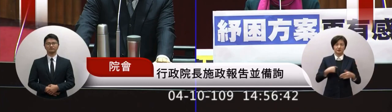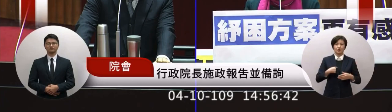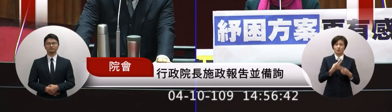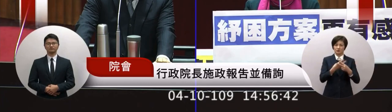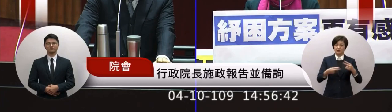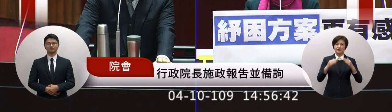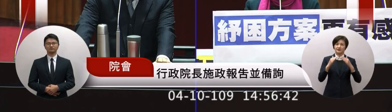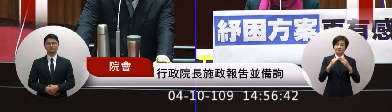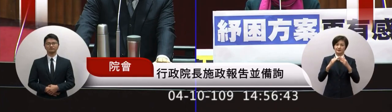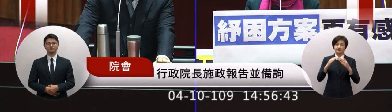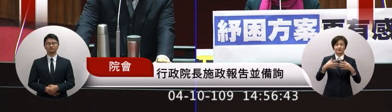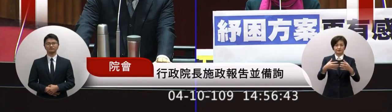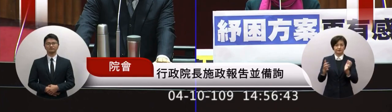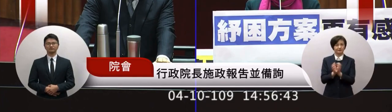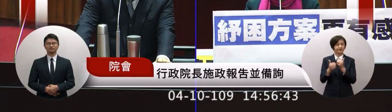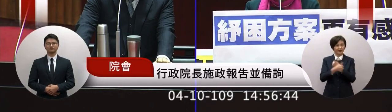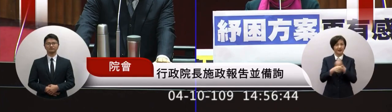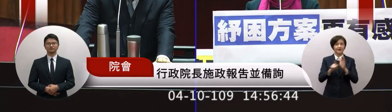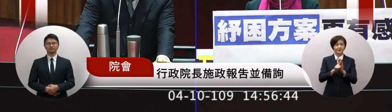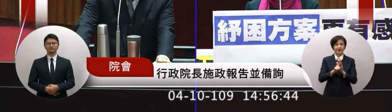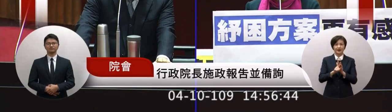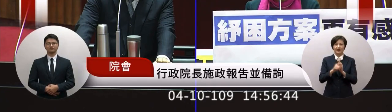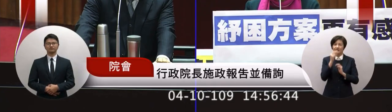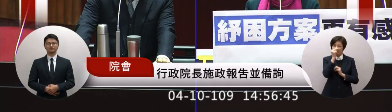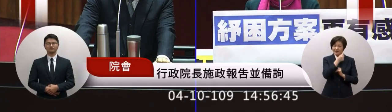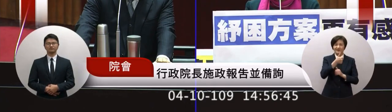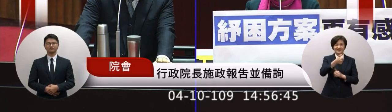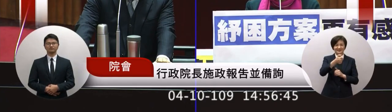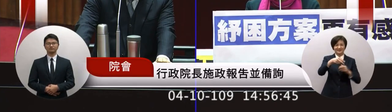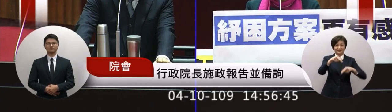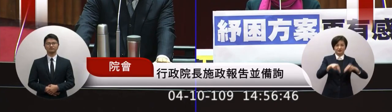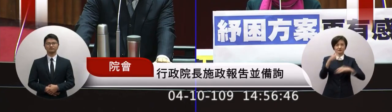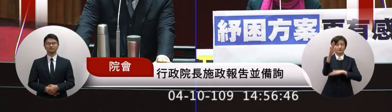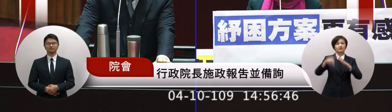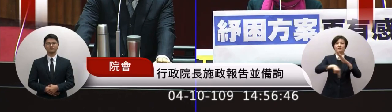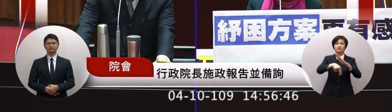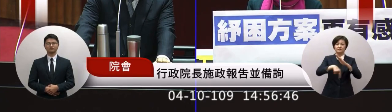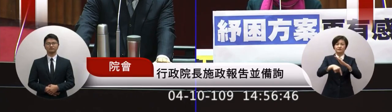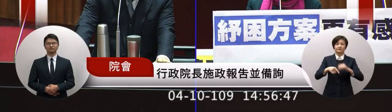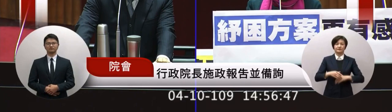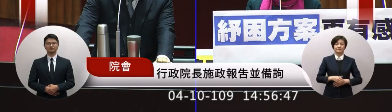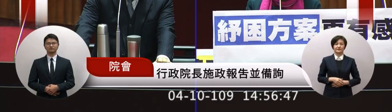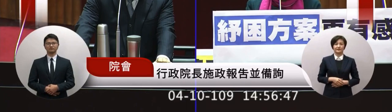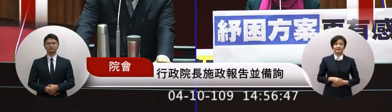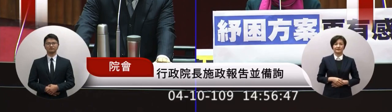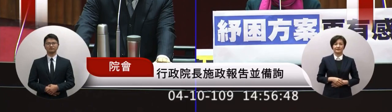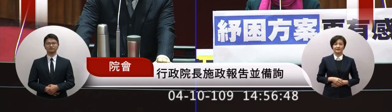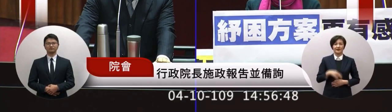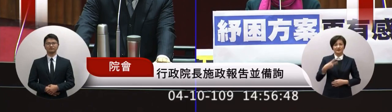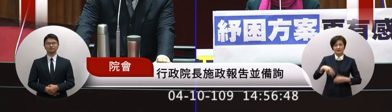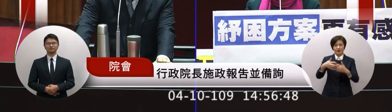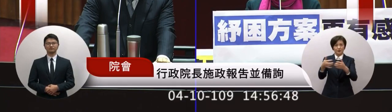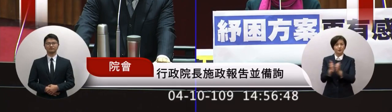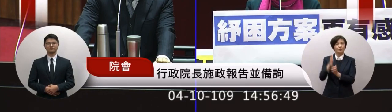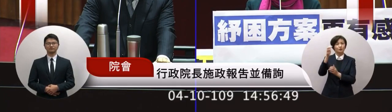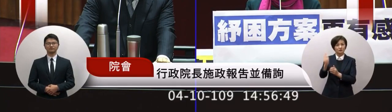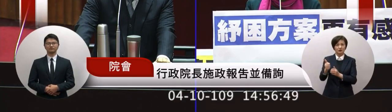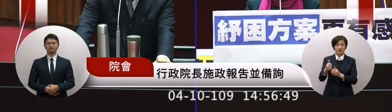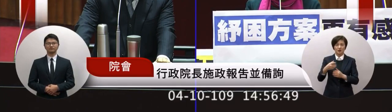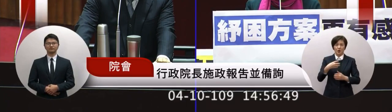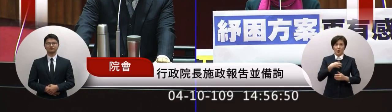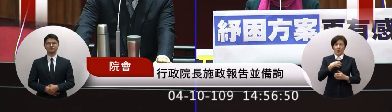表，要特别感谢我们行政院，还有我们这个部长，在这个危